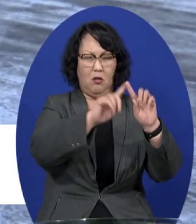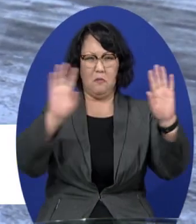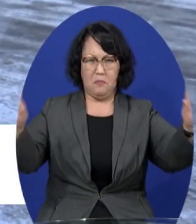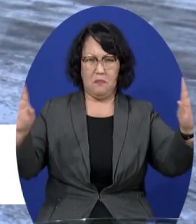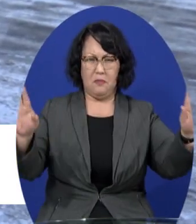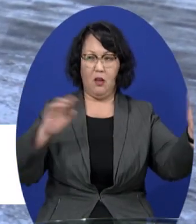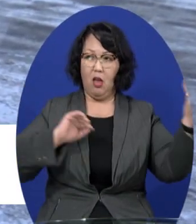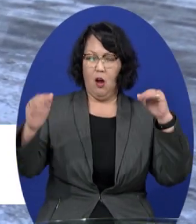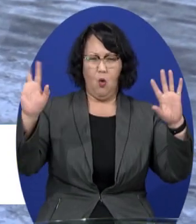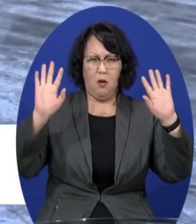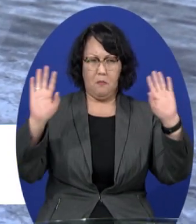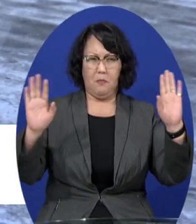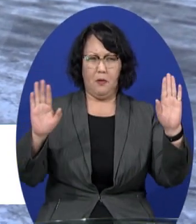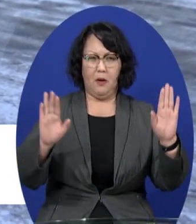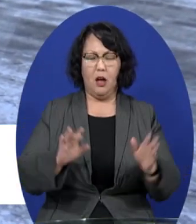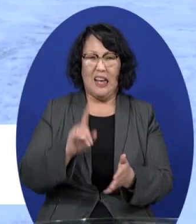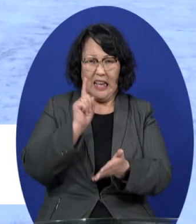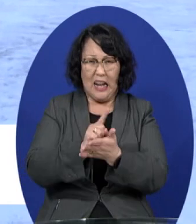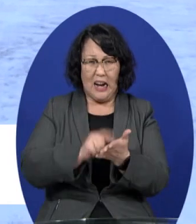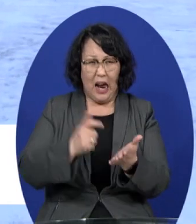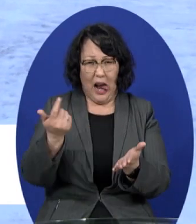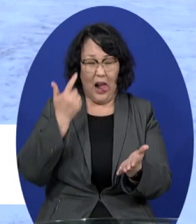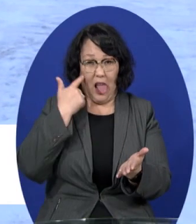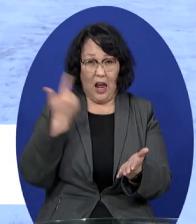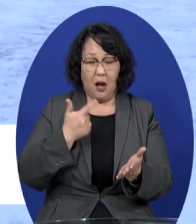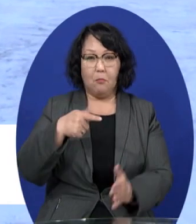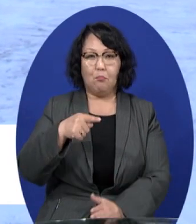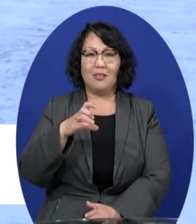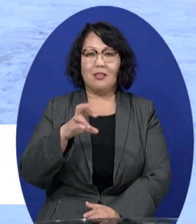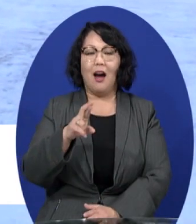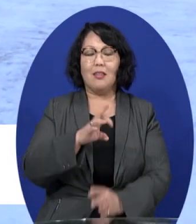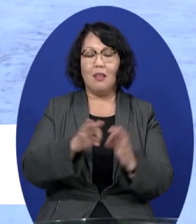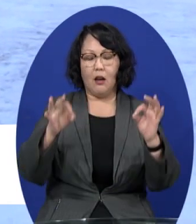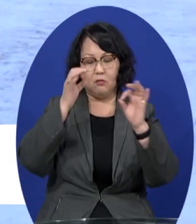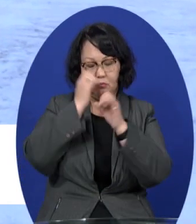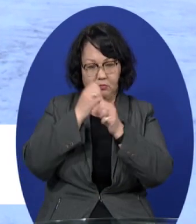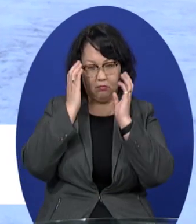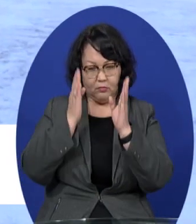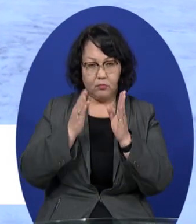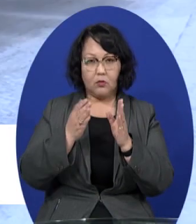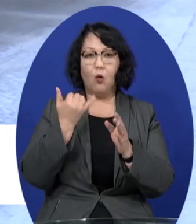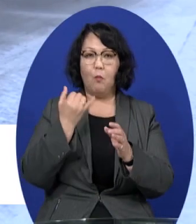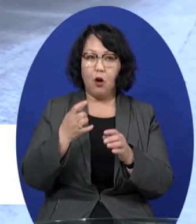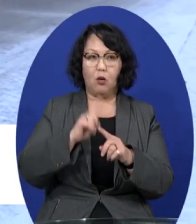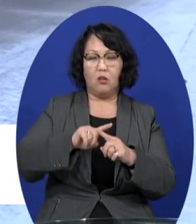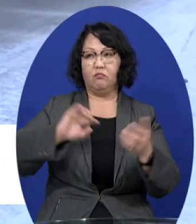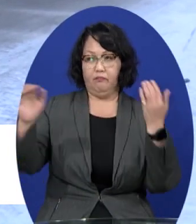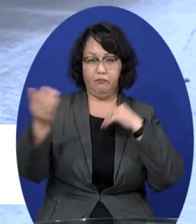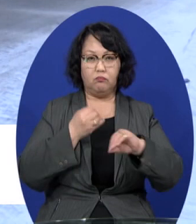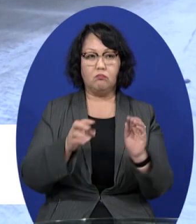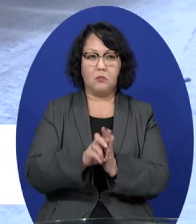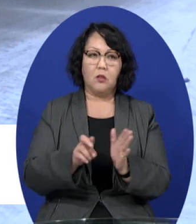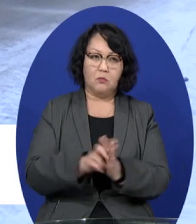зөвхөн хүндэтгүй үзэх шалтгаантай иргэдийг PCR шинжилгээний хариуг нь үндэслэж хот орнд нэвтрүүлэх боломжтой гэсэн